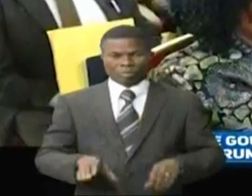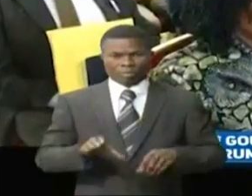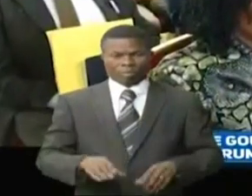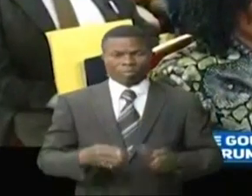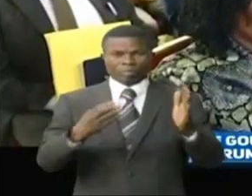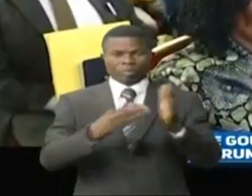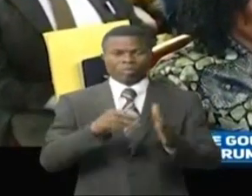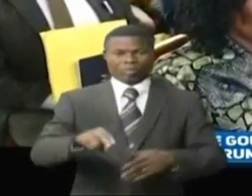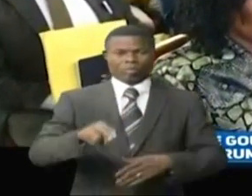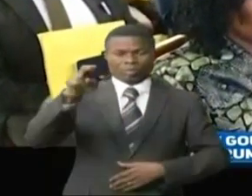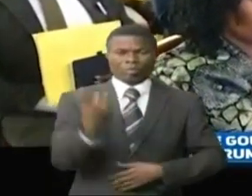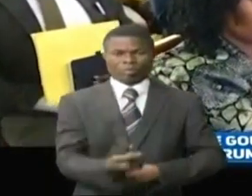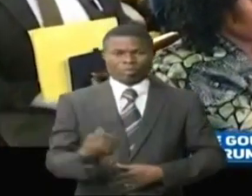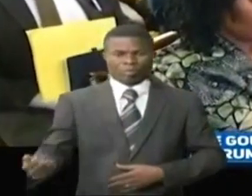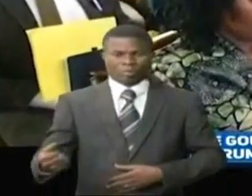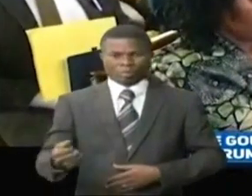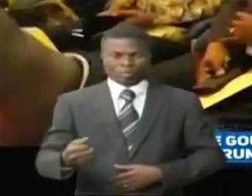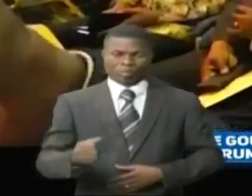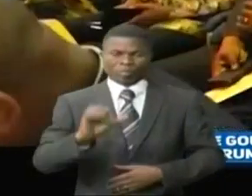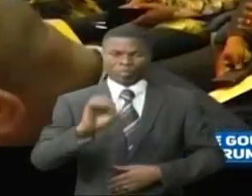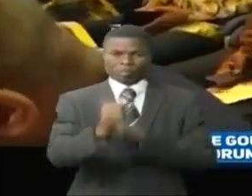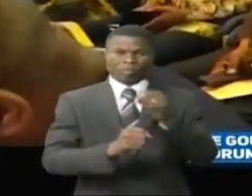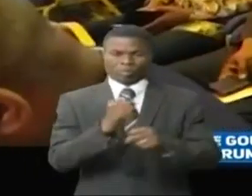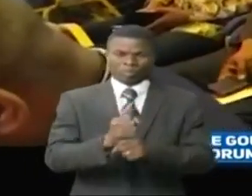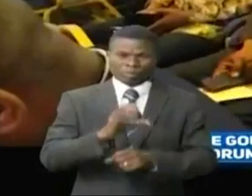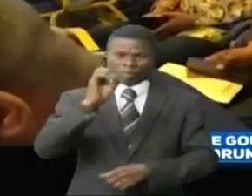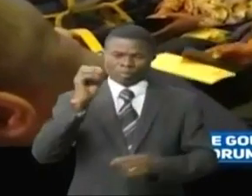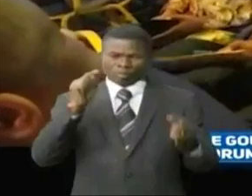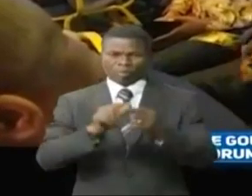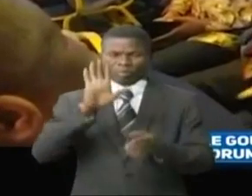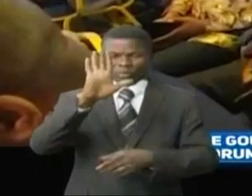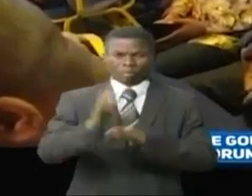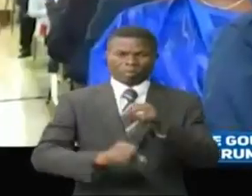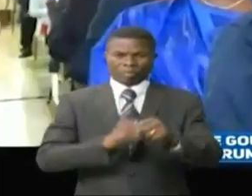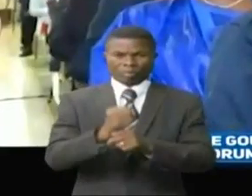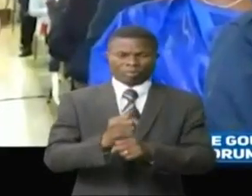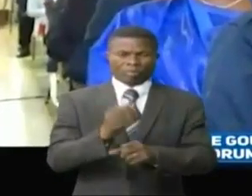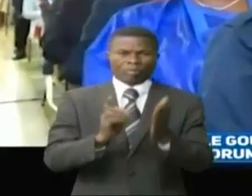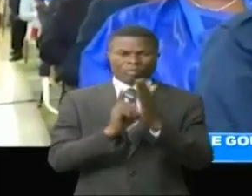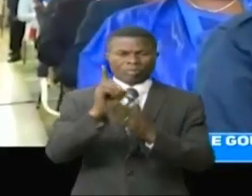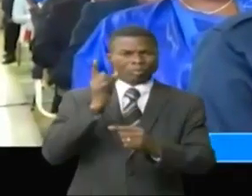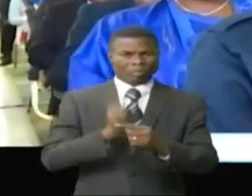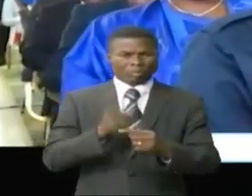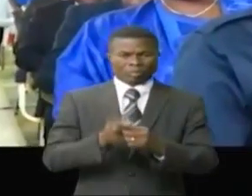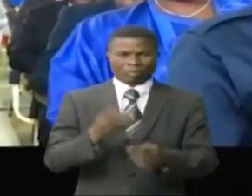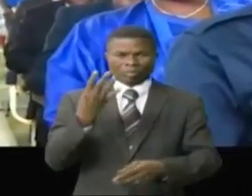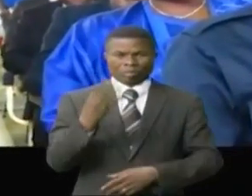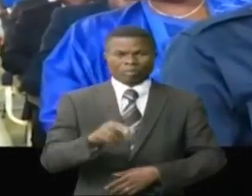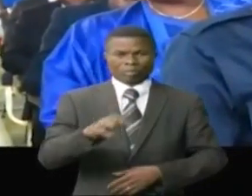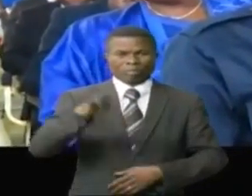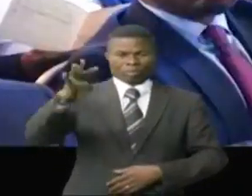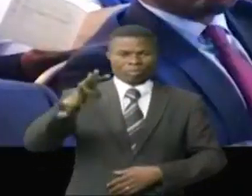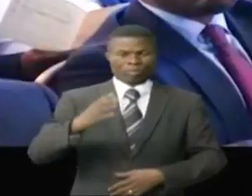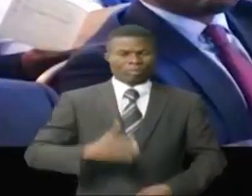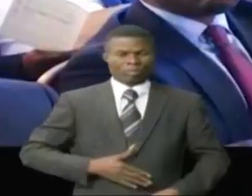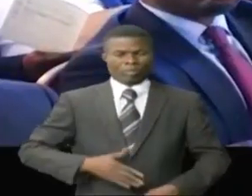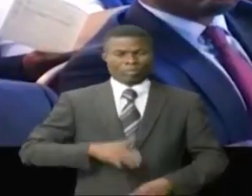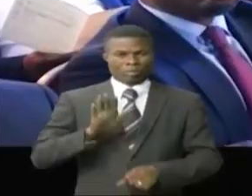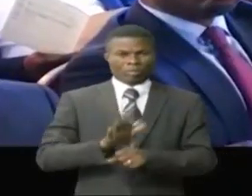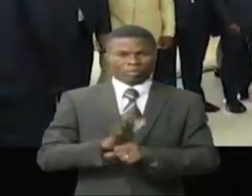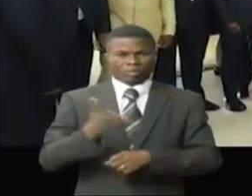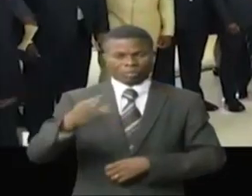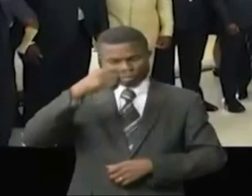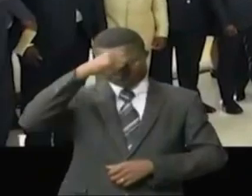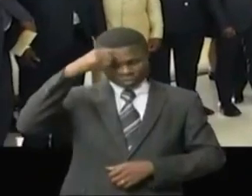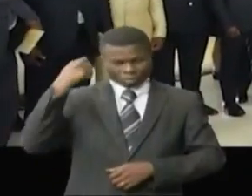9 millions d'enfants de moins de 5 ans sont touchés par le retard de croissance et 4 millions souffrent de malnutrition, selon